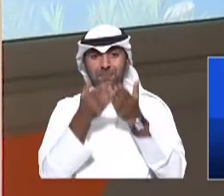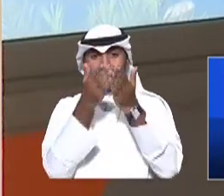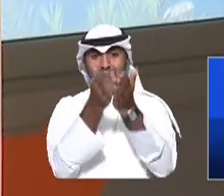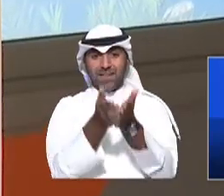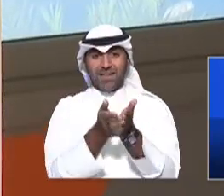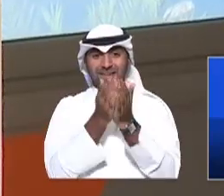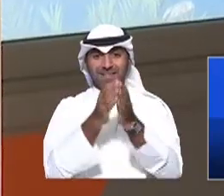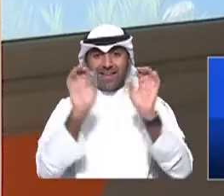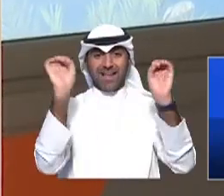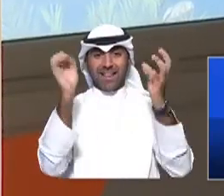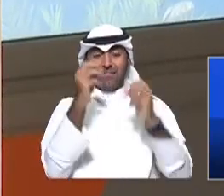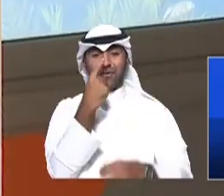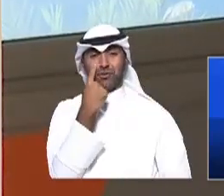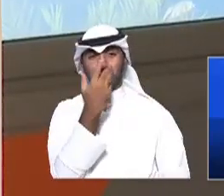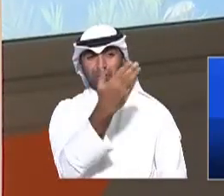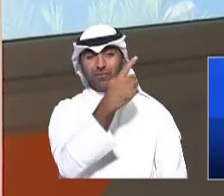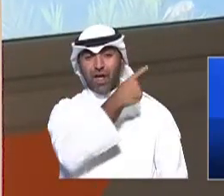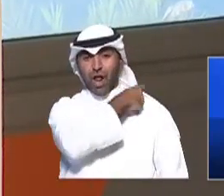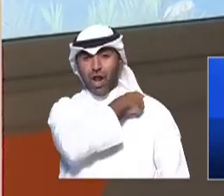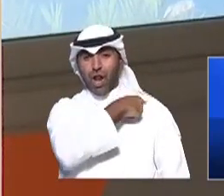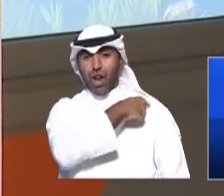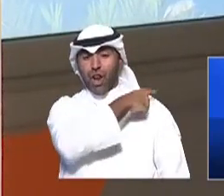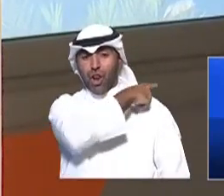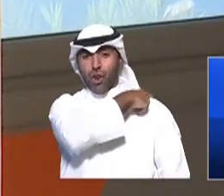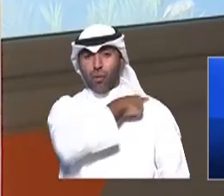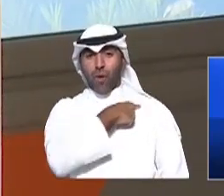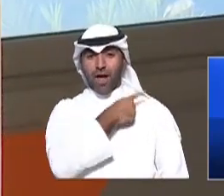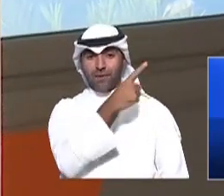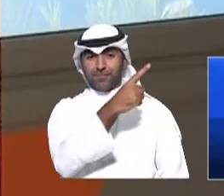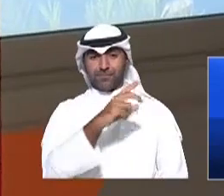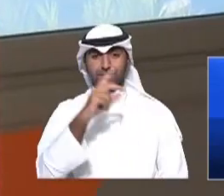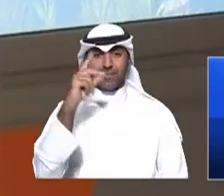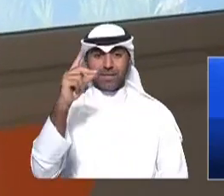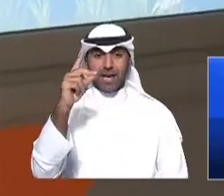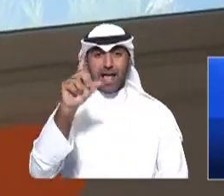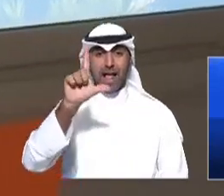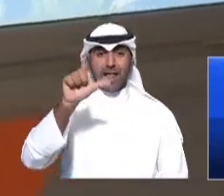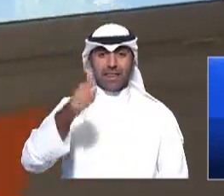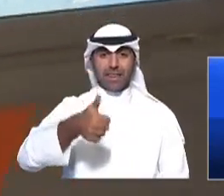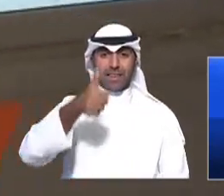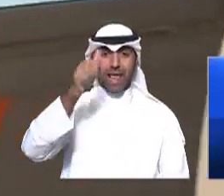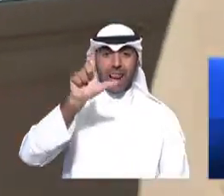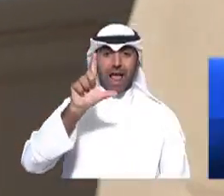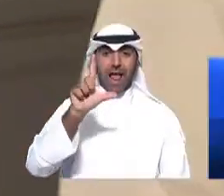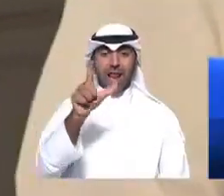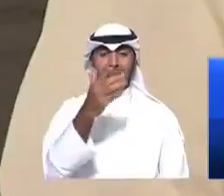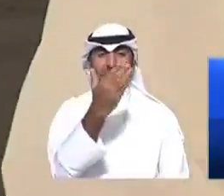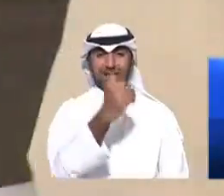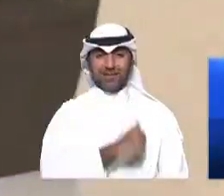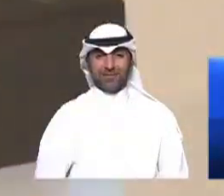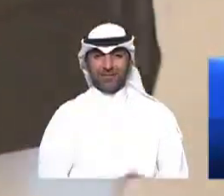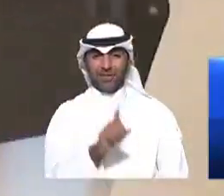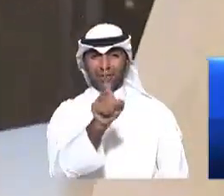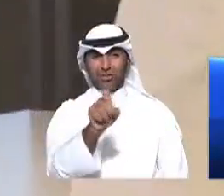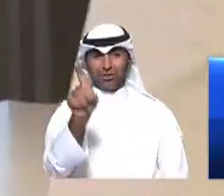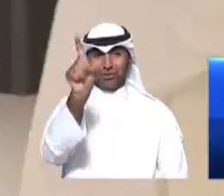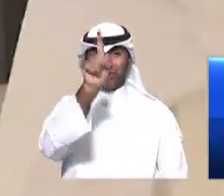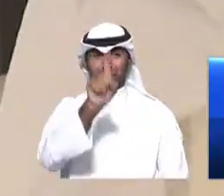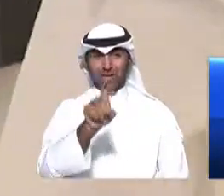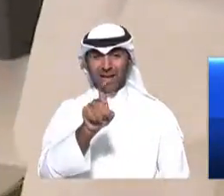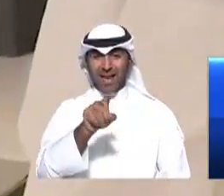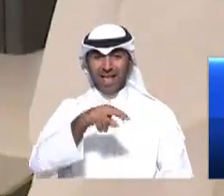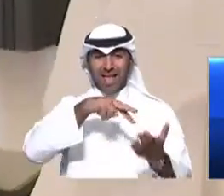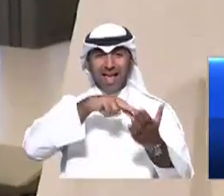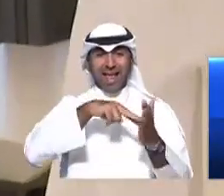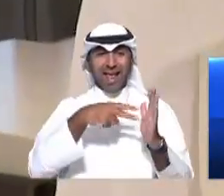ينضم معنا اللواء بحري طلال المونس مدير الإدارة العامة لخفر السواحل. لواء طلال،